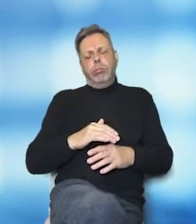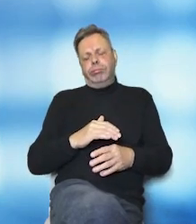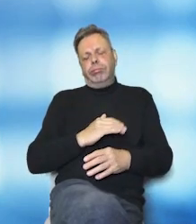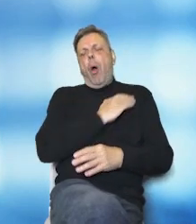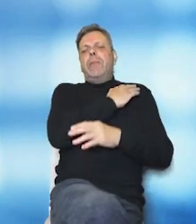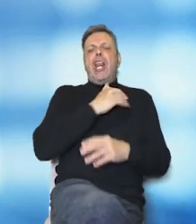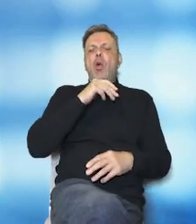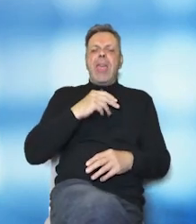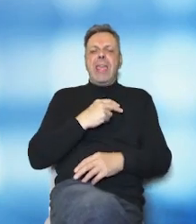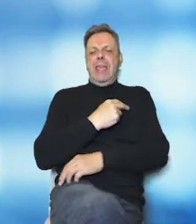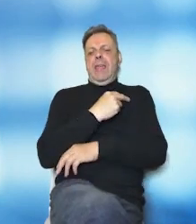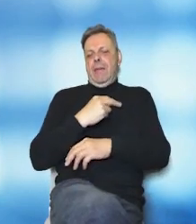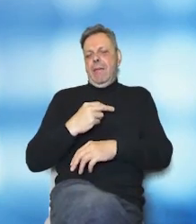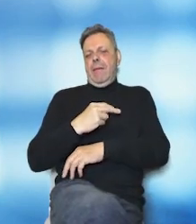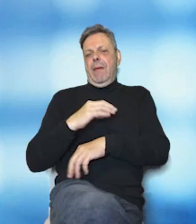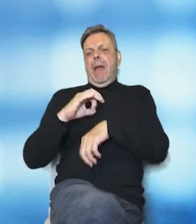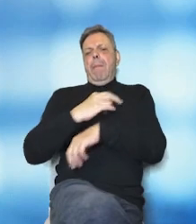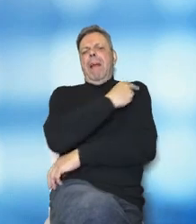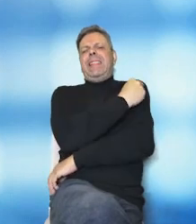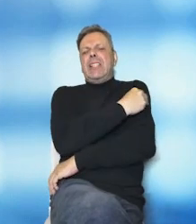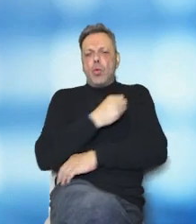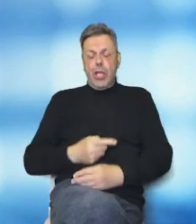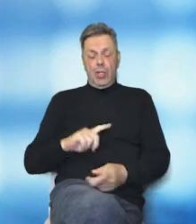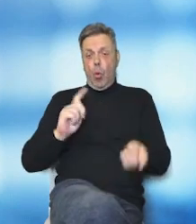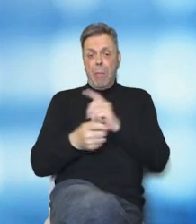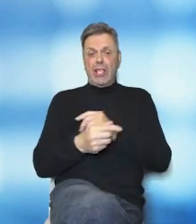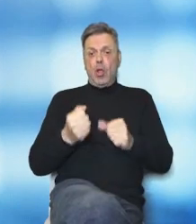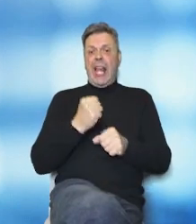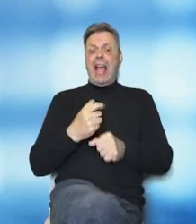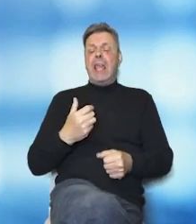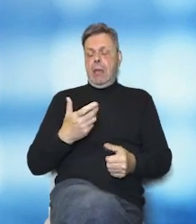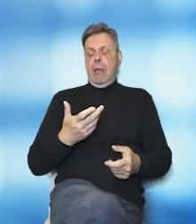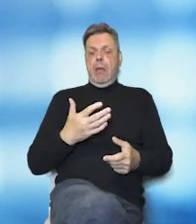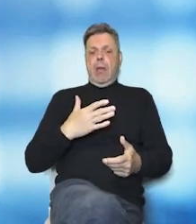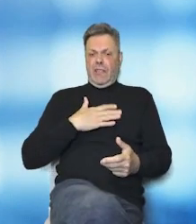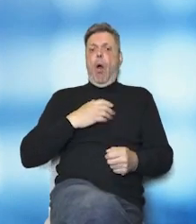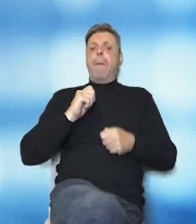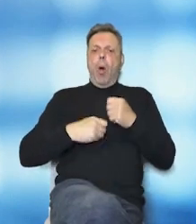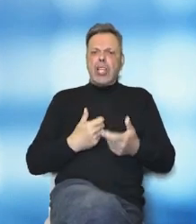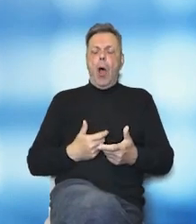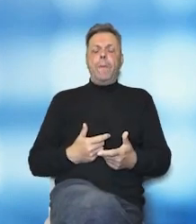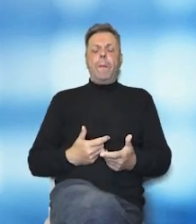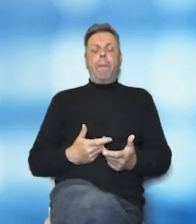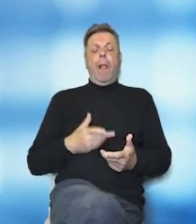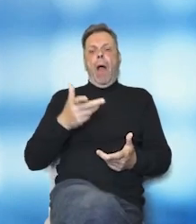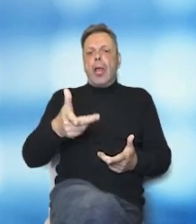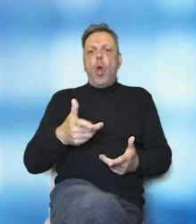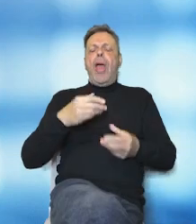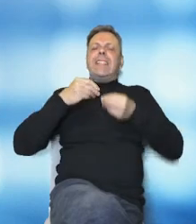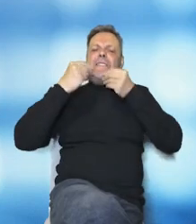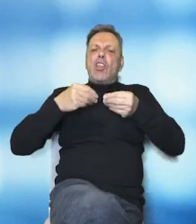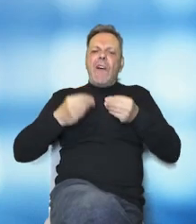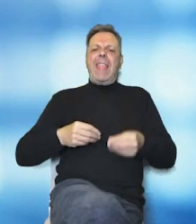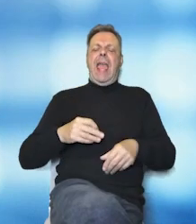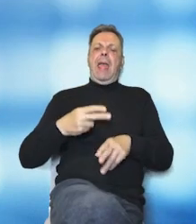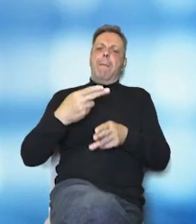medicinsku sestru, pa ona umjesto da se bavi poslom za koji je obrazovana, a to je savjetovanje